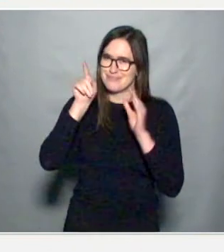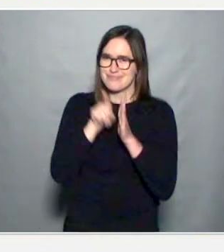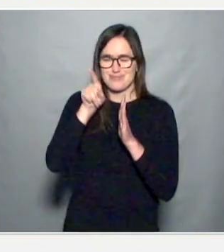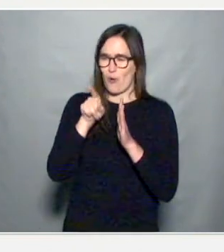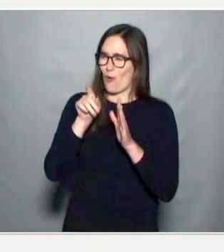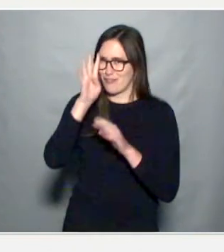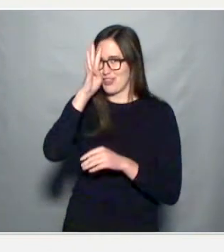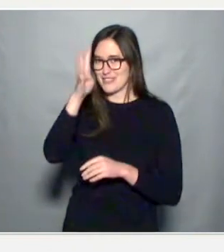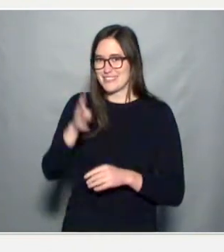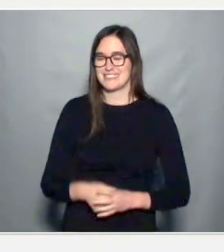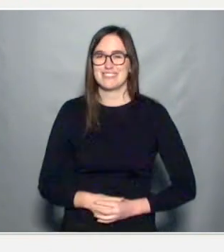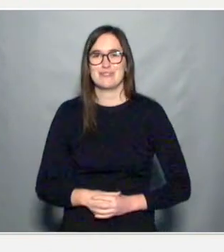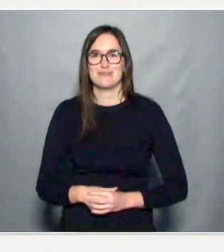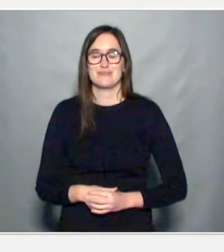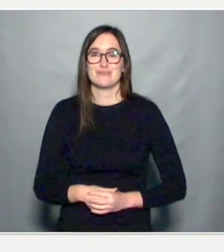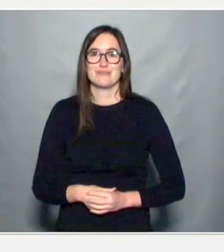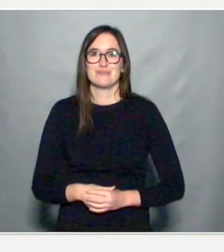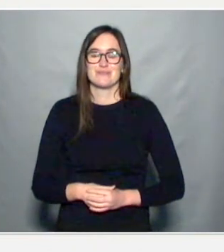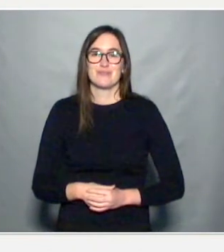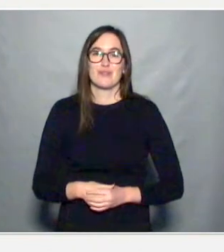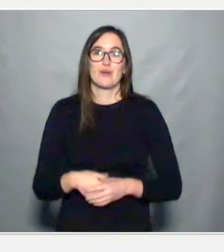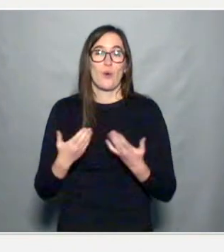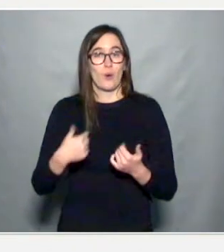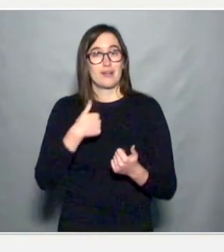är. Och jag,